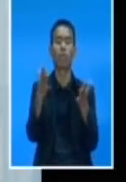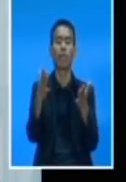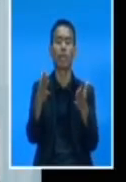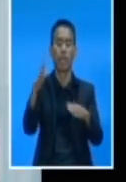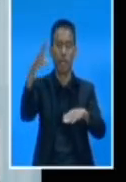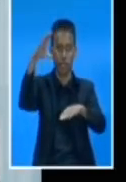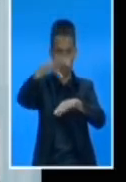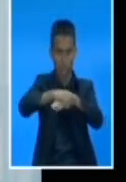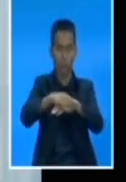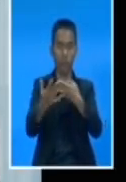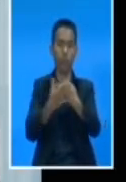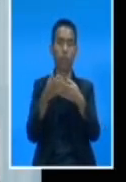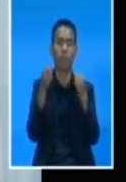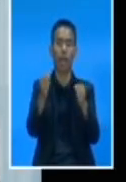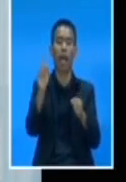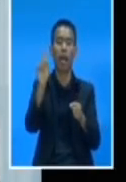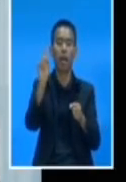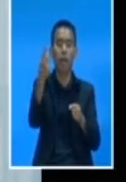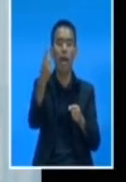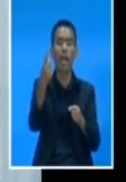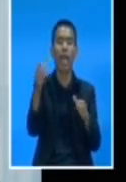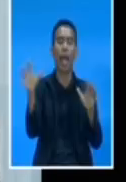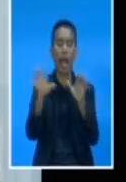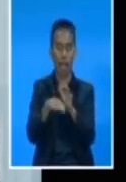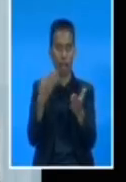ขังใหม่เขาเรียกว่ากักขังแทนค่าปรับ